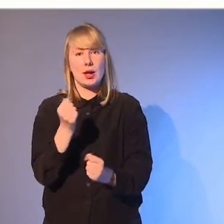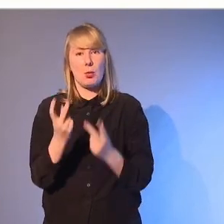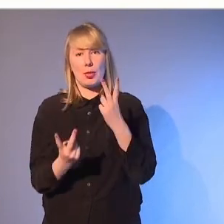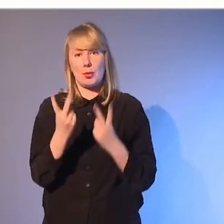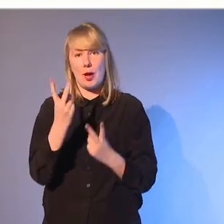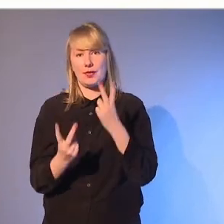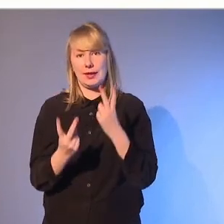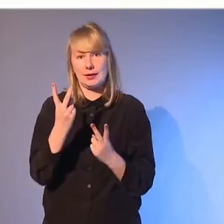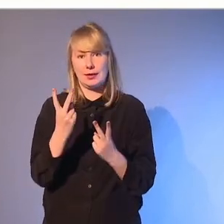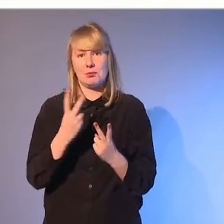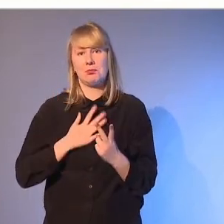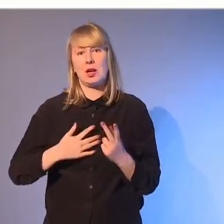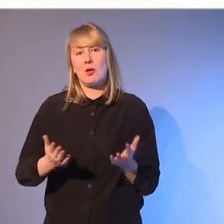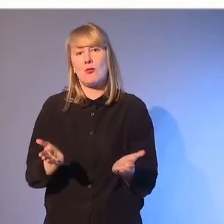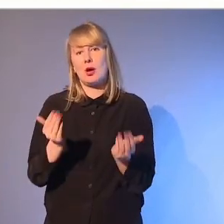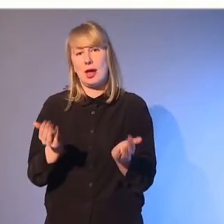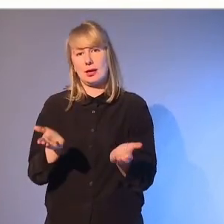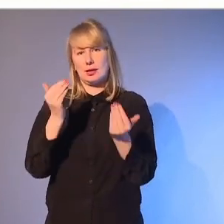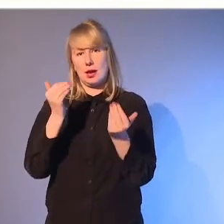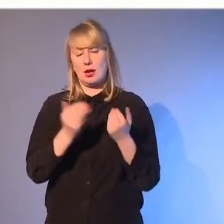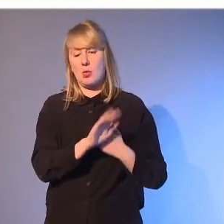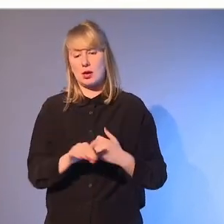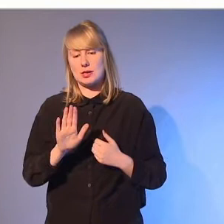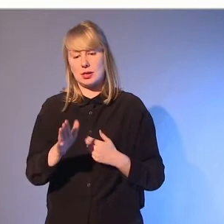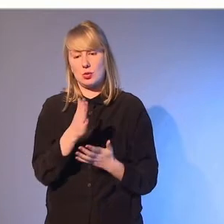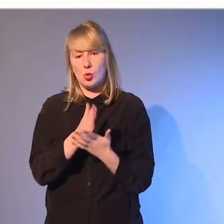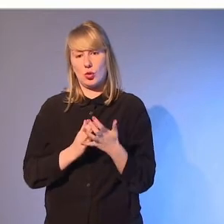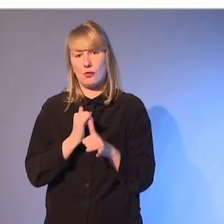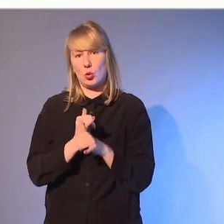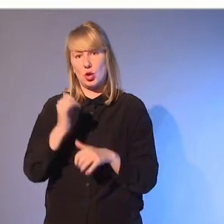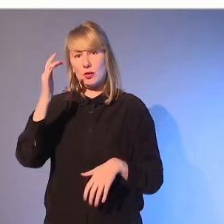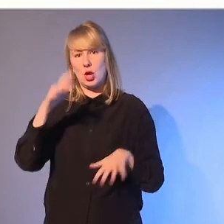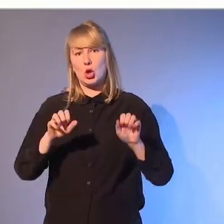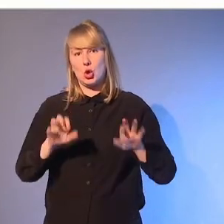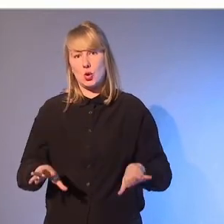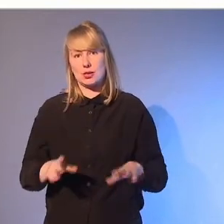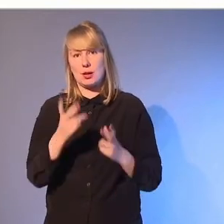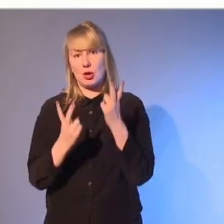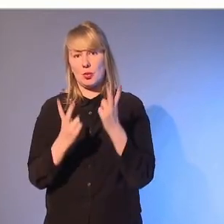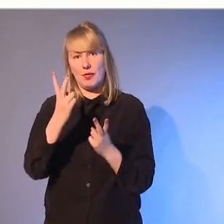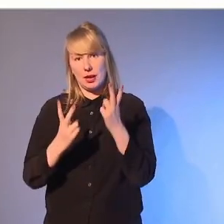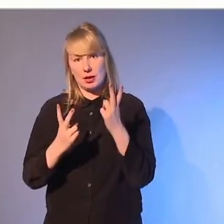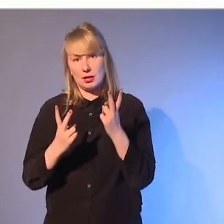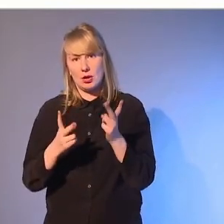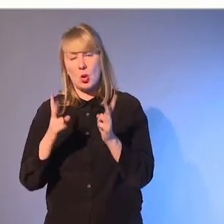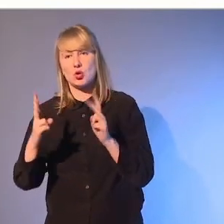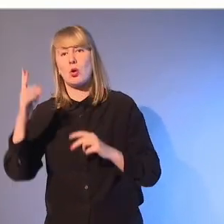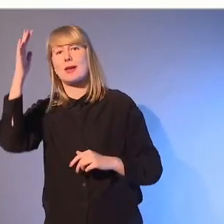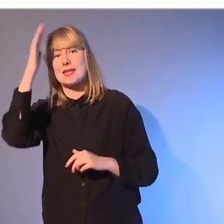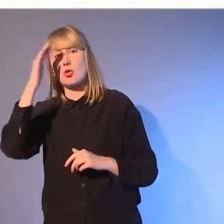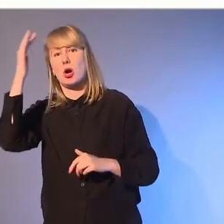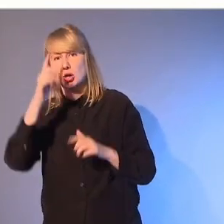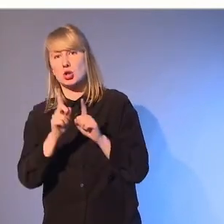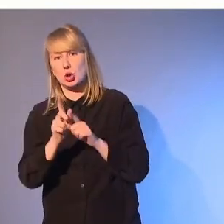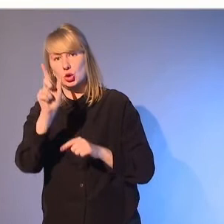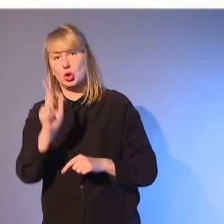matematikk for å forenkle ungene sin måte å løse matematikkstykker på, og så får vi resonemanger av den der typen